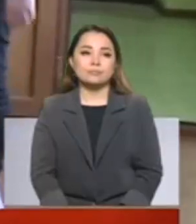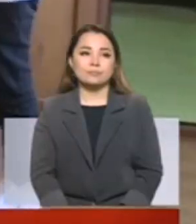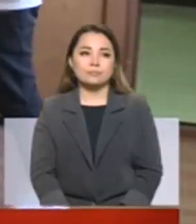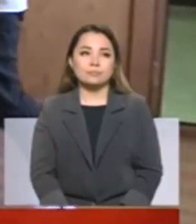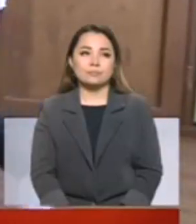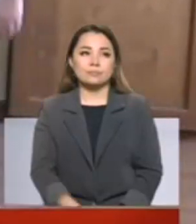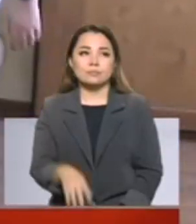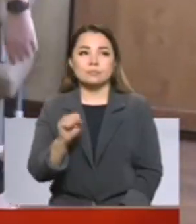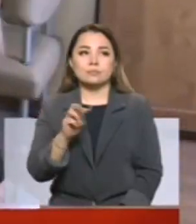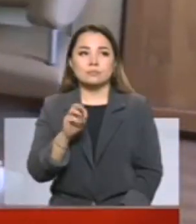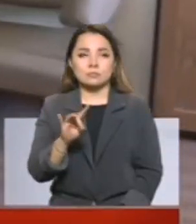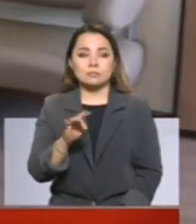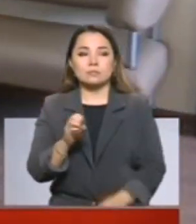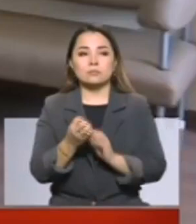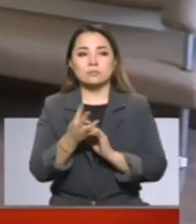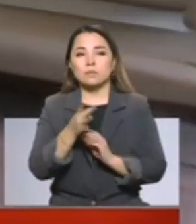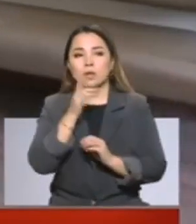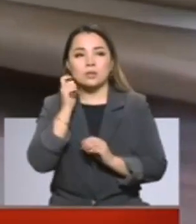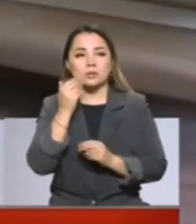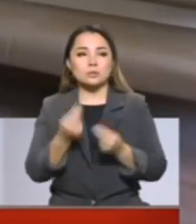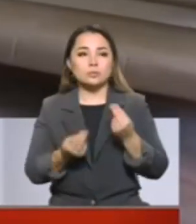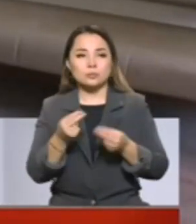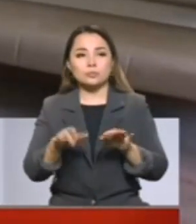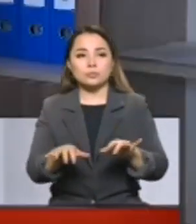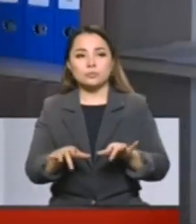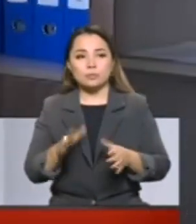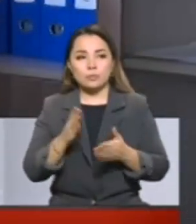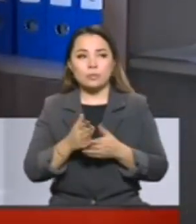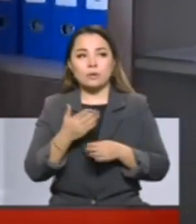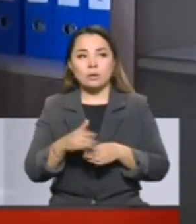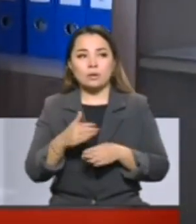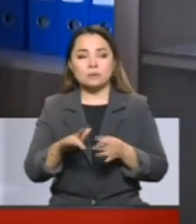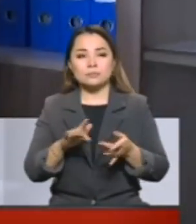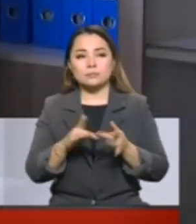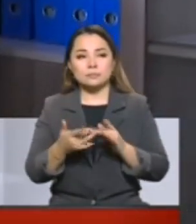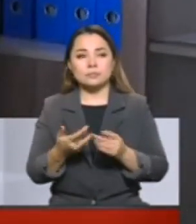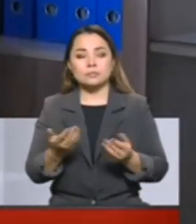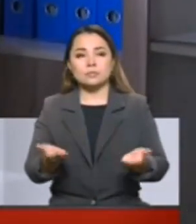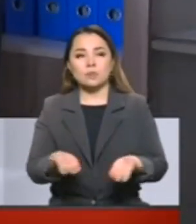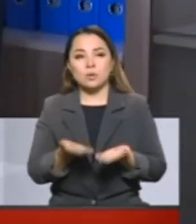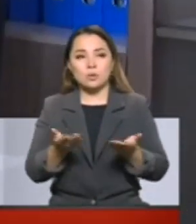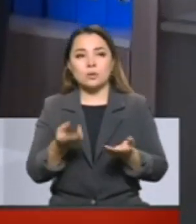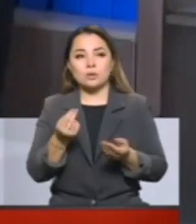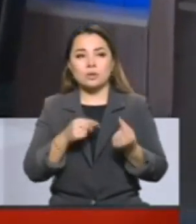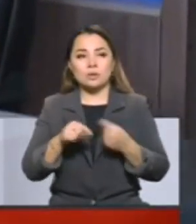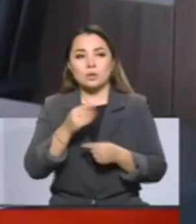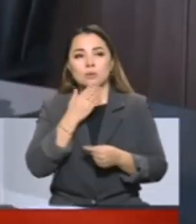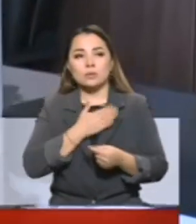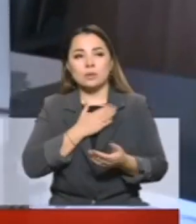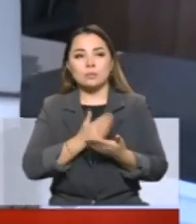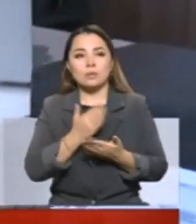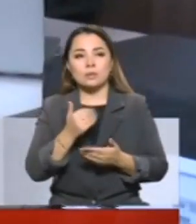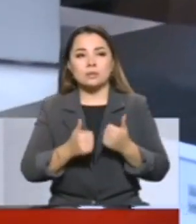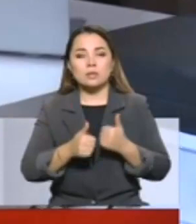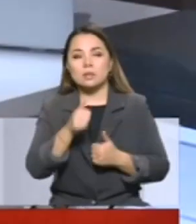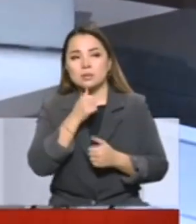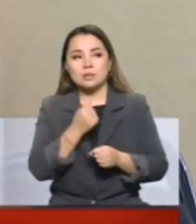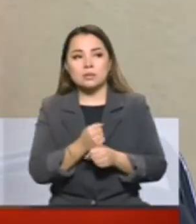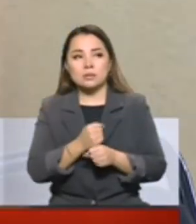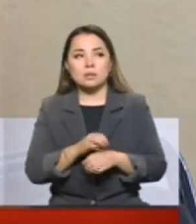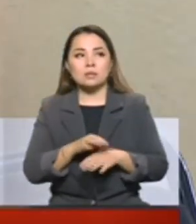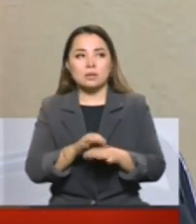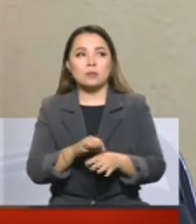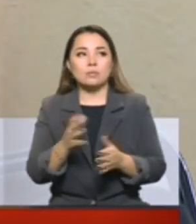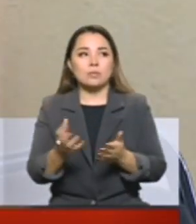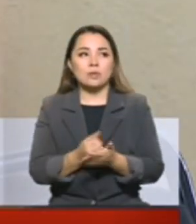Әмір 14 жасынан компьютерлік ойындарға әуес болған, ойын құмарлық бірте-бірте ғаламтор арқылы жеңіл ақша табуға итермеледі. Бір екі рет бәстік бақшалы болған соң,